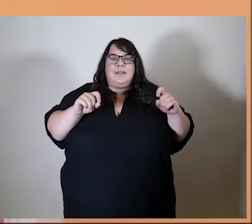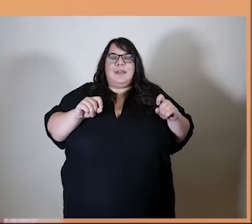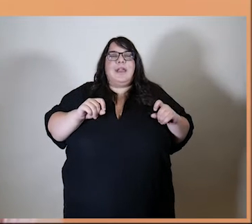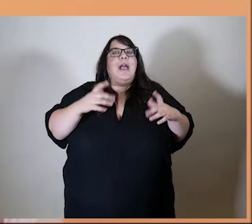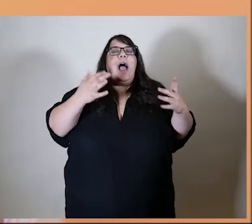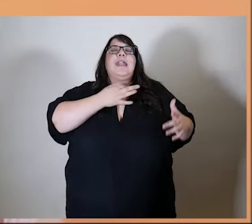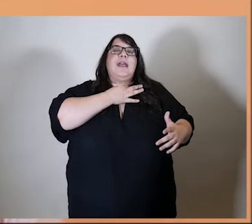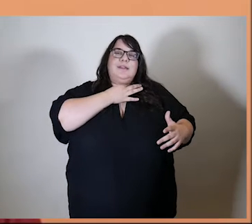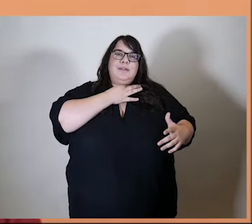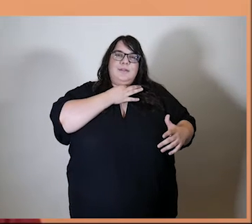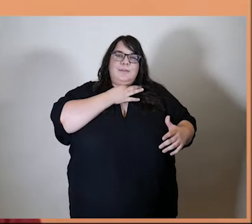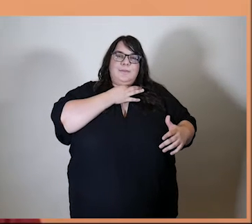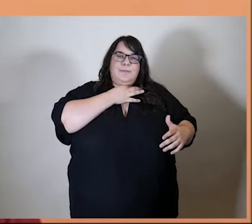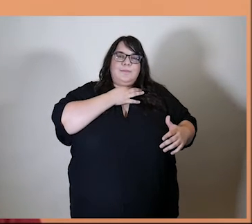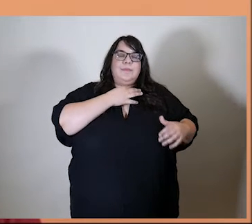ανάγκη,